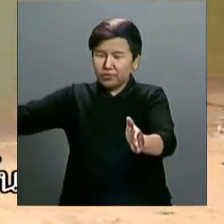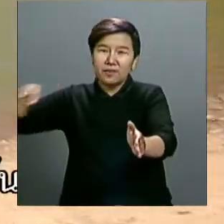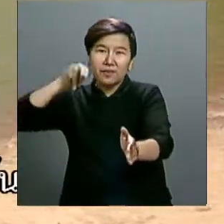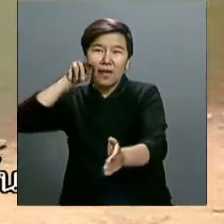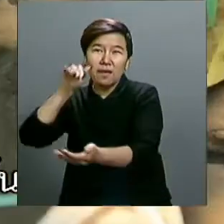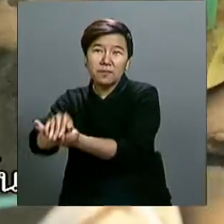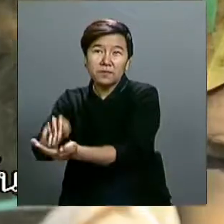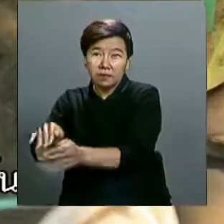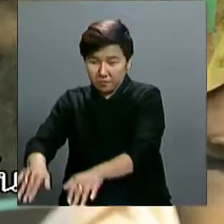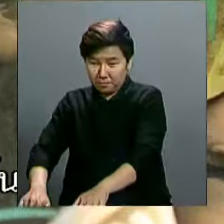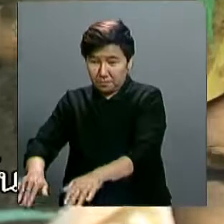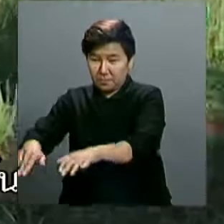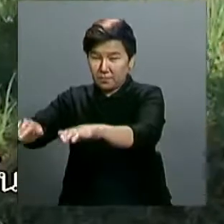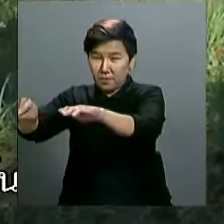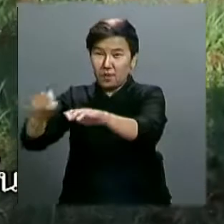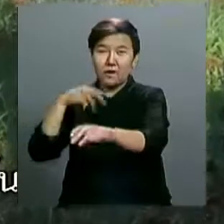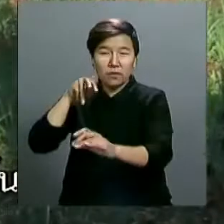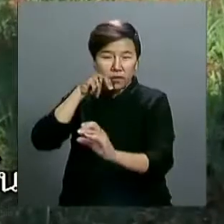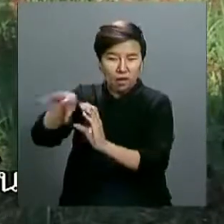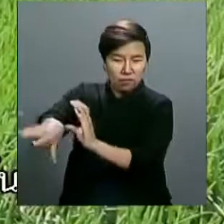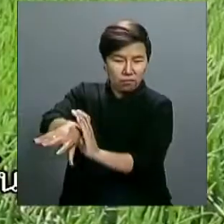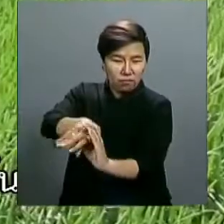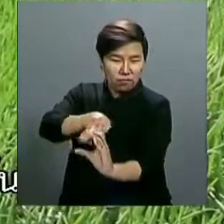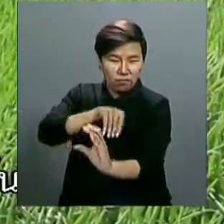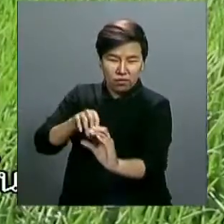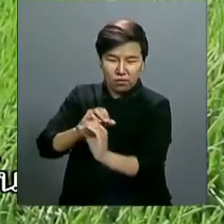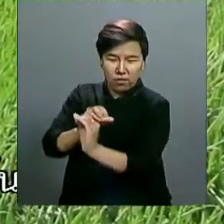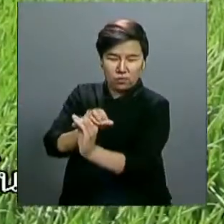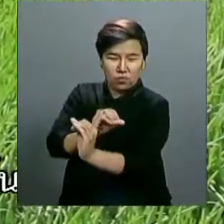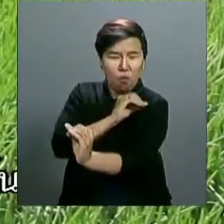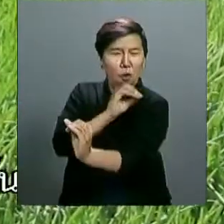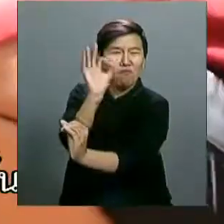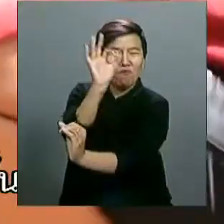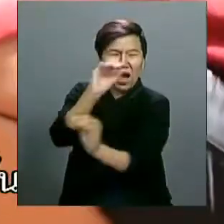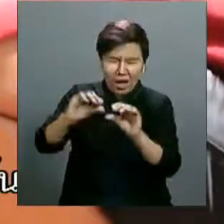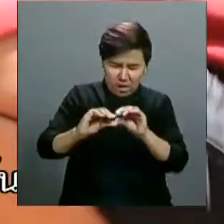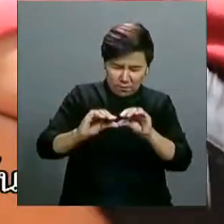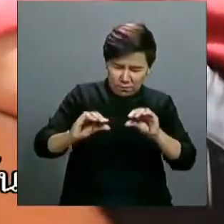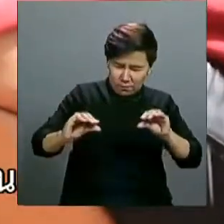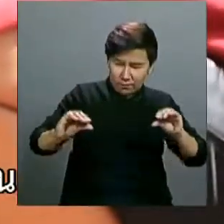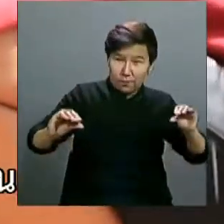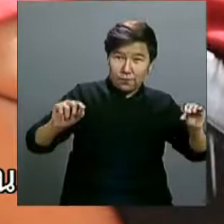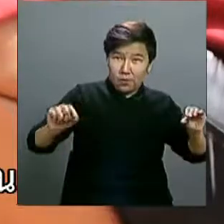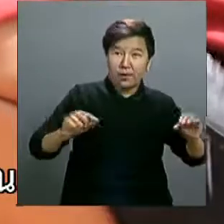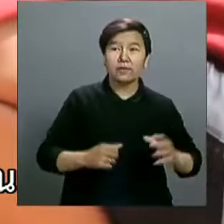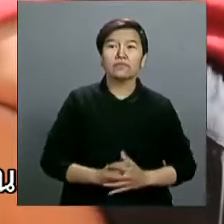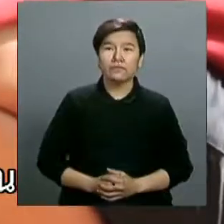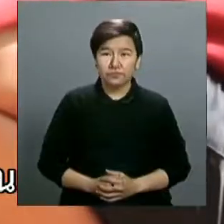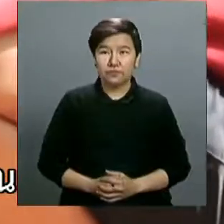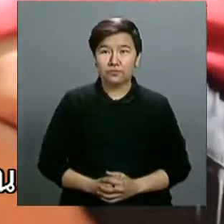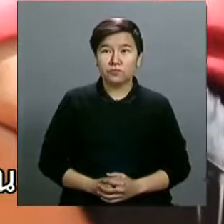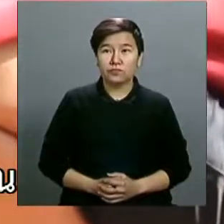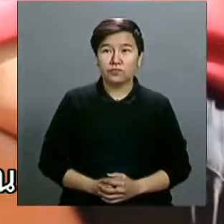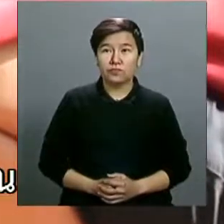สูงนะเนี่ยต่อไปนี่คนใดคนหนึ่งก็สูงคนใดคนหนึ่งก็สูงนี้มันเข้ามาคิดว่าอาจจะบ่อปอเหมือนกัน